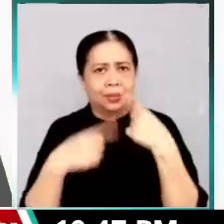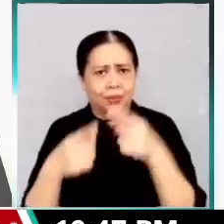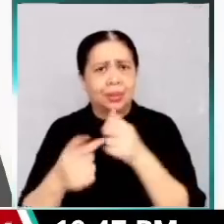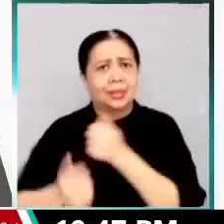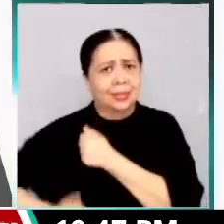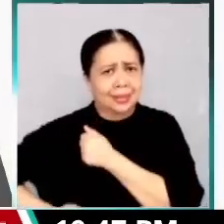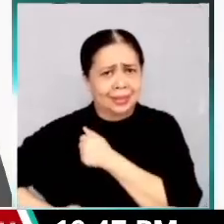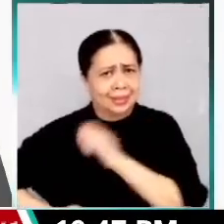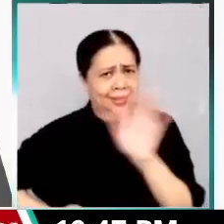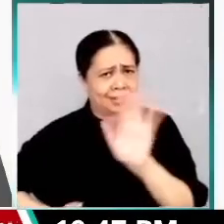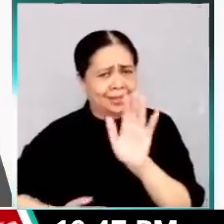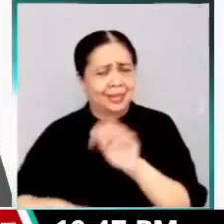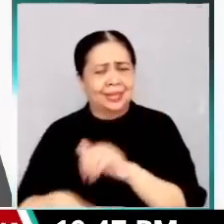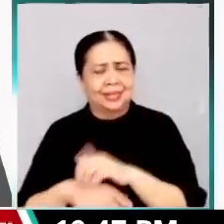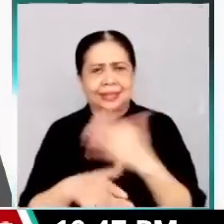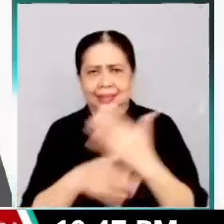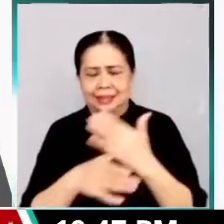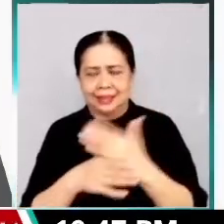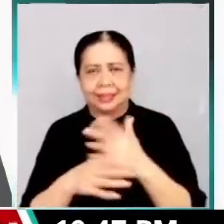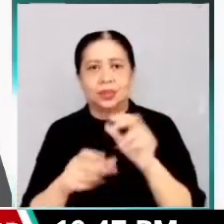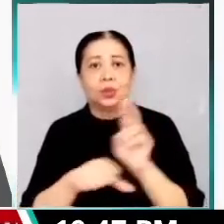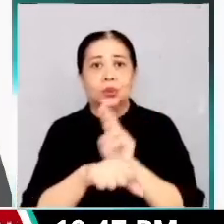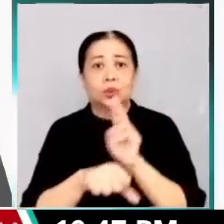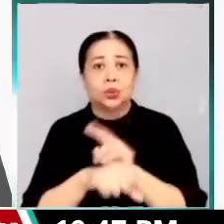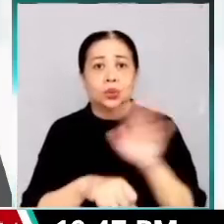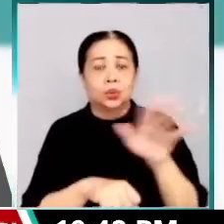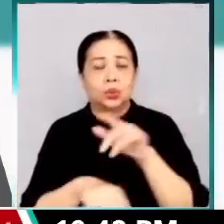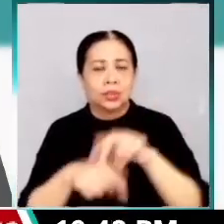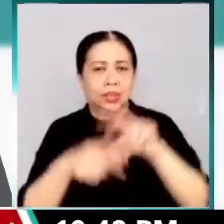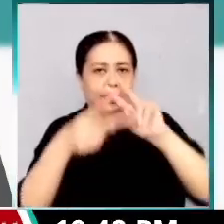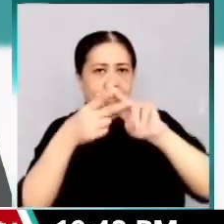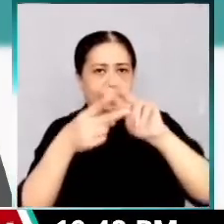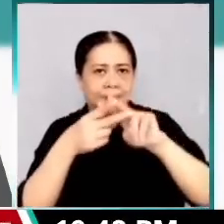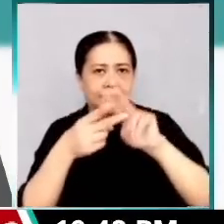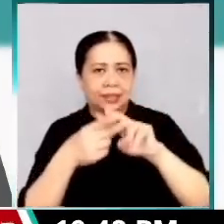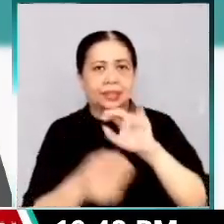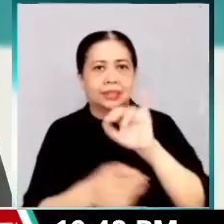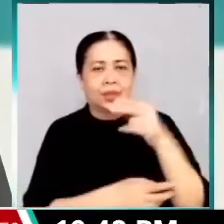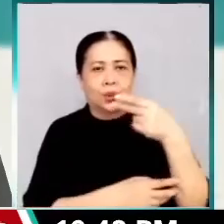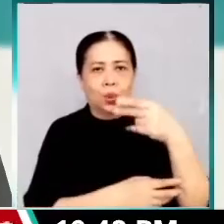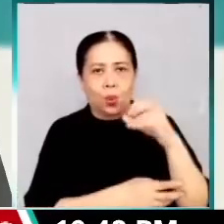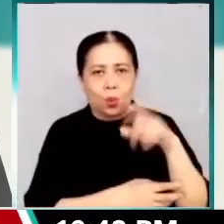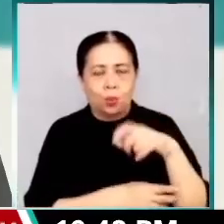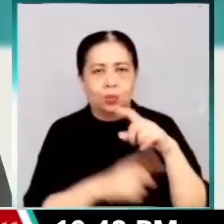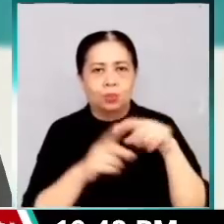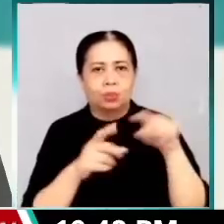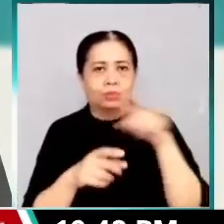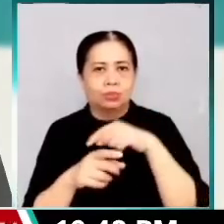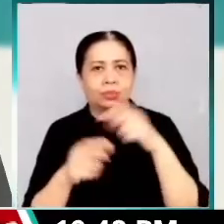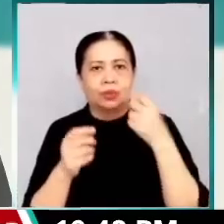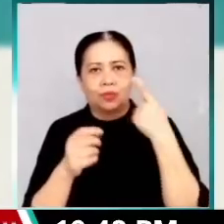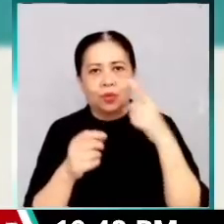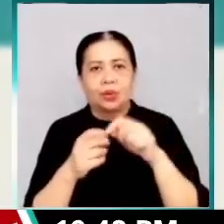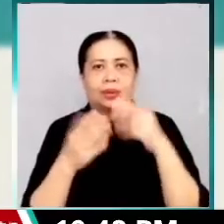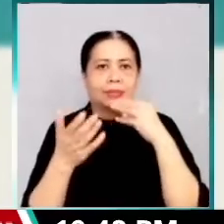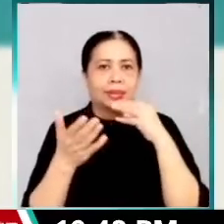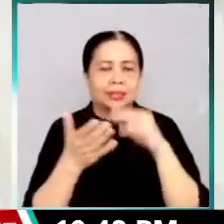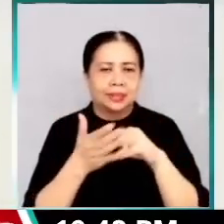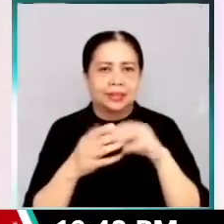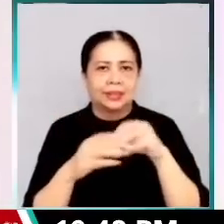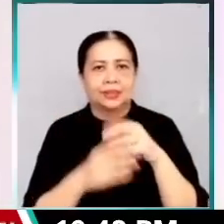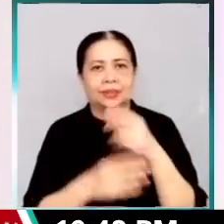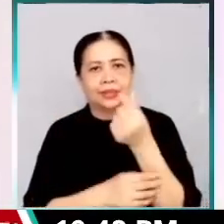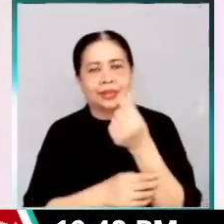siya. Sa halip, gamitin na lang umano ang hashtag Dear J-Hope from Army sa Weavers para sa mga mensahe sa K-pop idol.